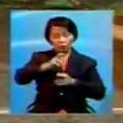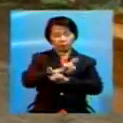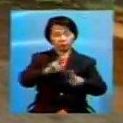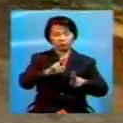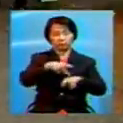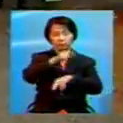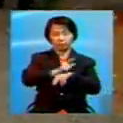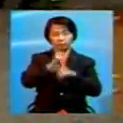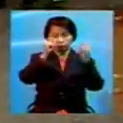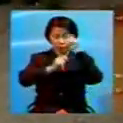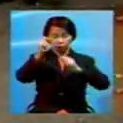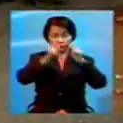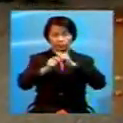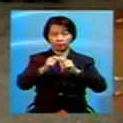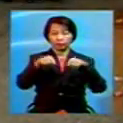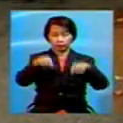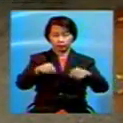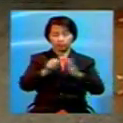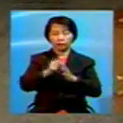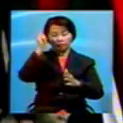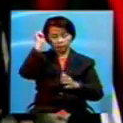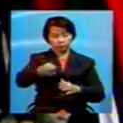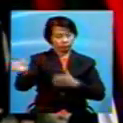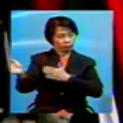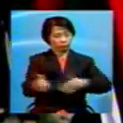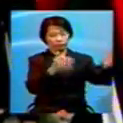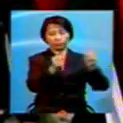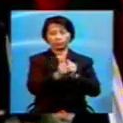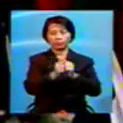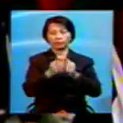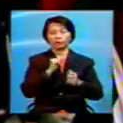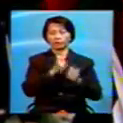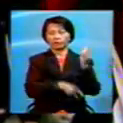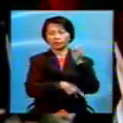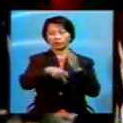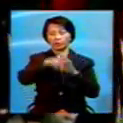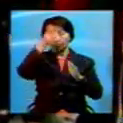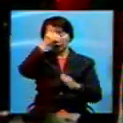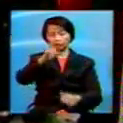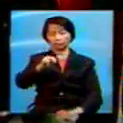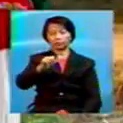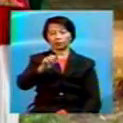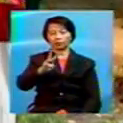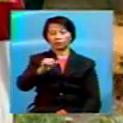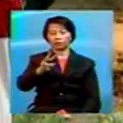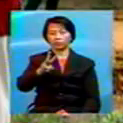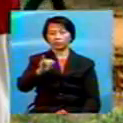Langkawi tourism Akademi acara pelepasan konvoi disempunakan ahli parlimen Langkawi Datuk Nawawi